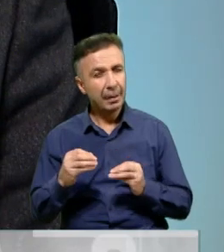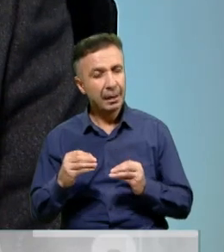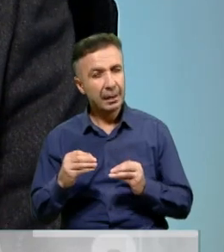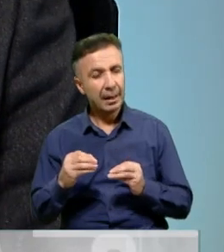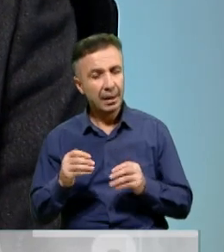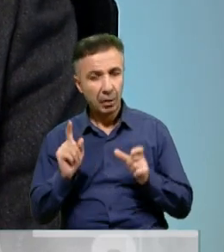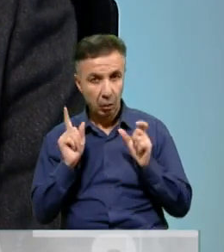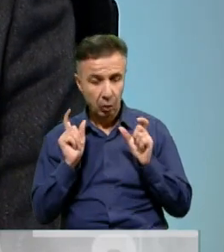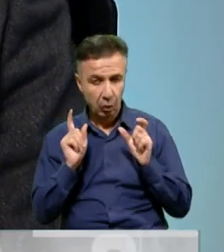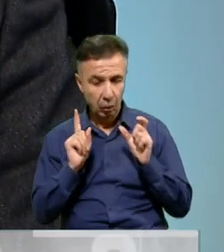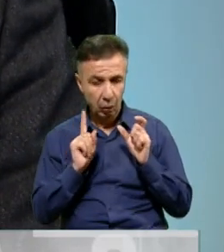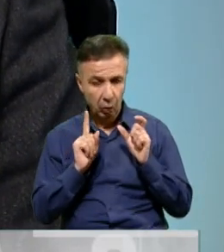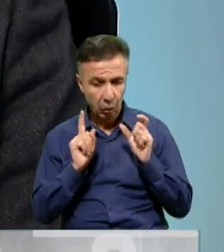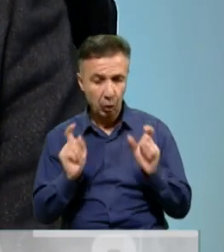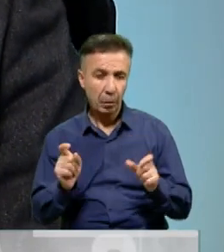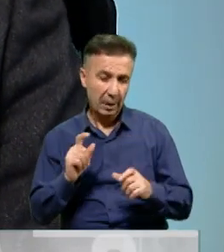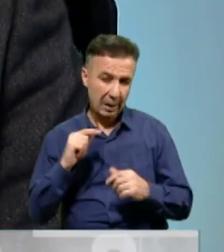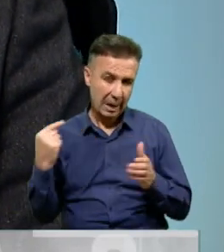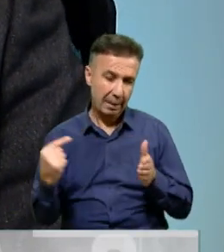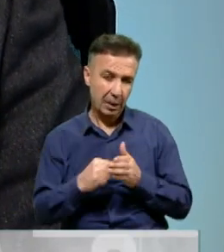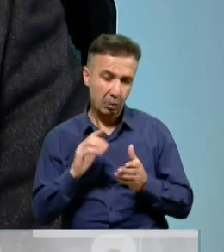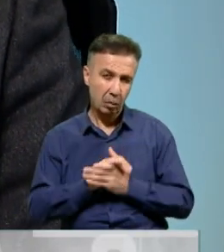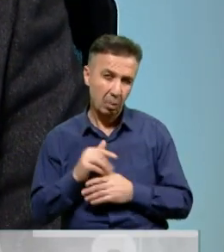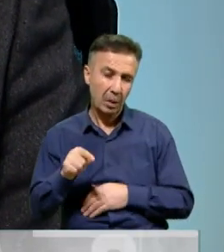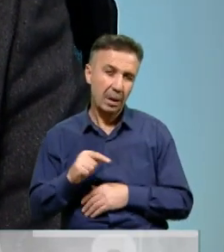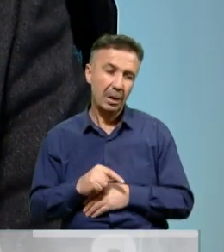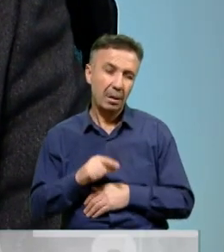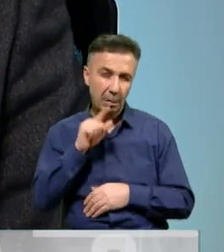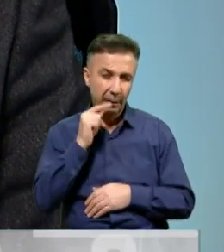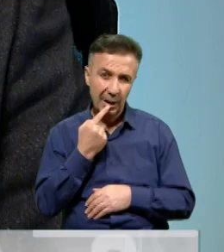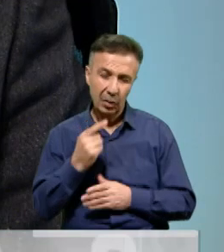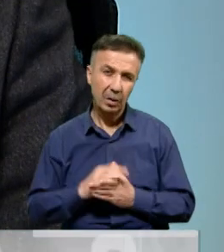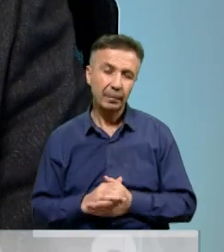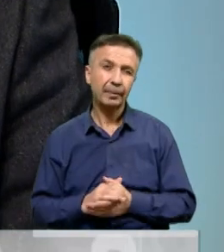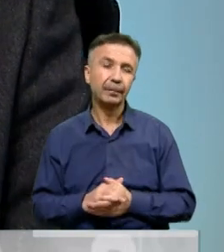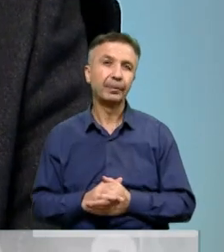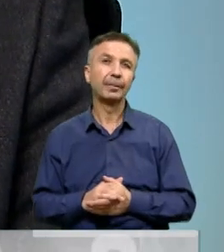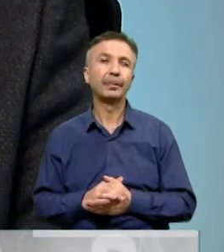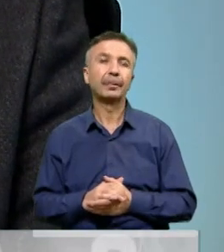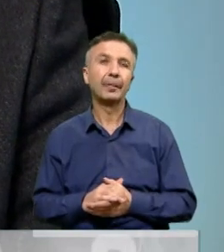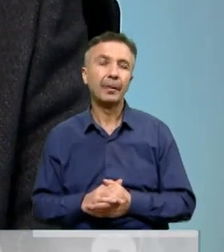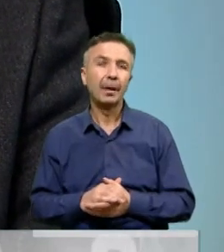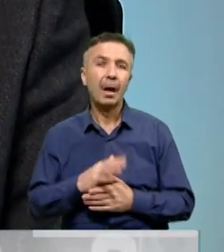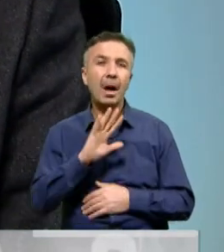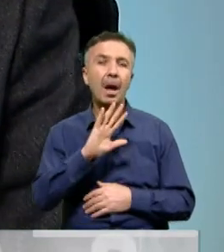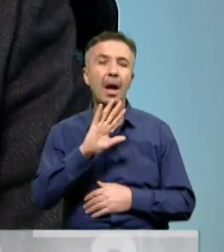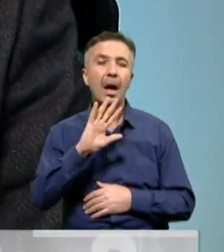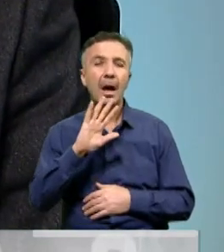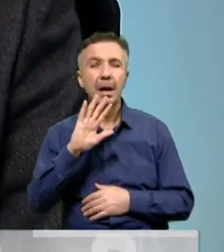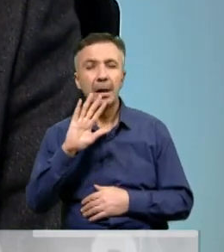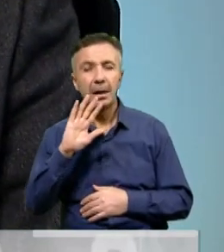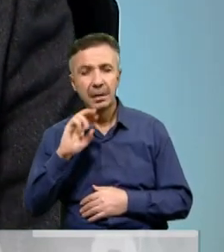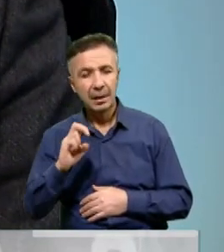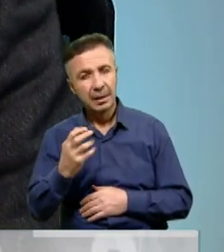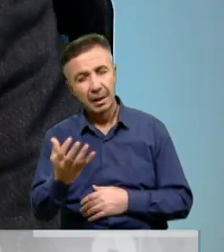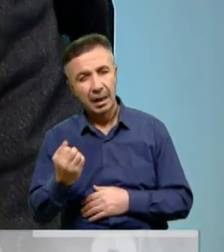değerini korumak. Şimdi burada mesela beyefendi biraz önce enteresan bir şey söyledi. 58 bin lira almış, şu anda 70